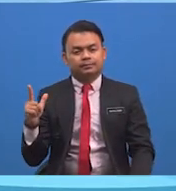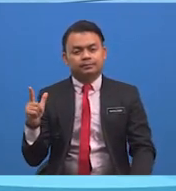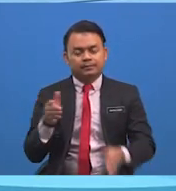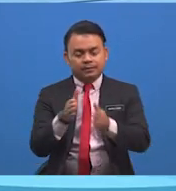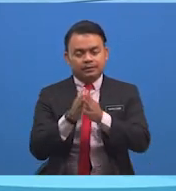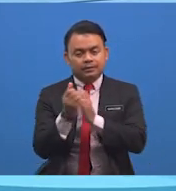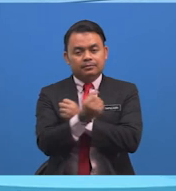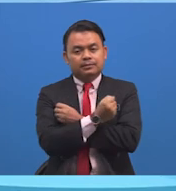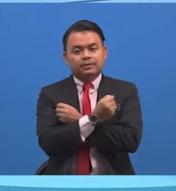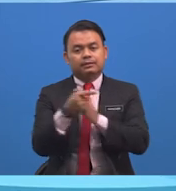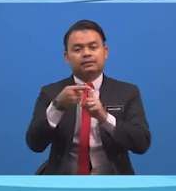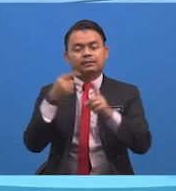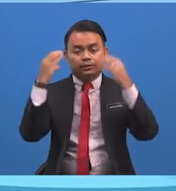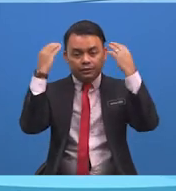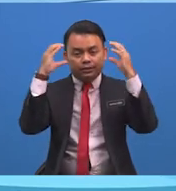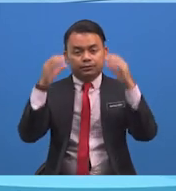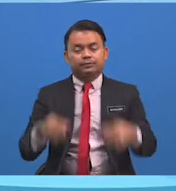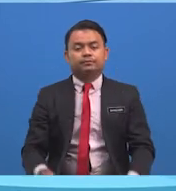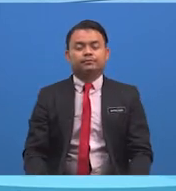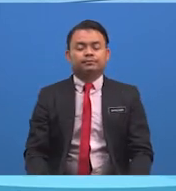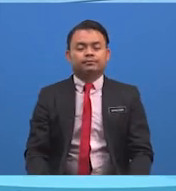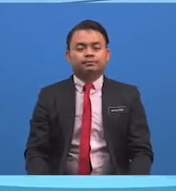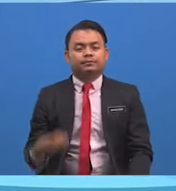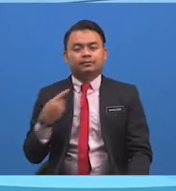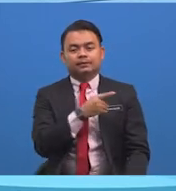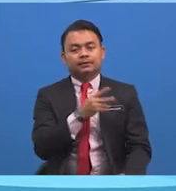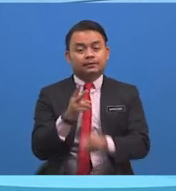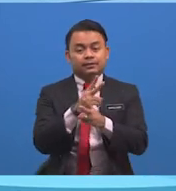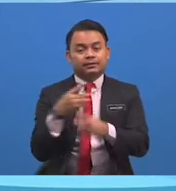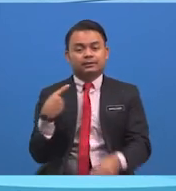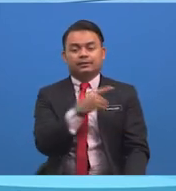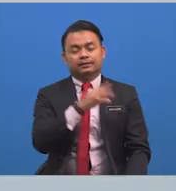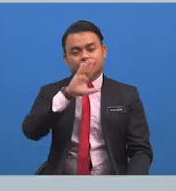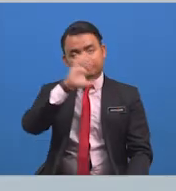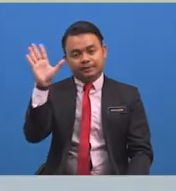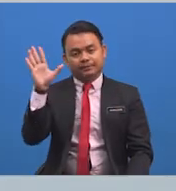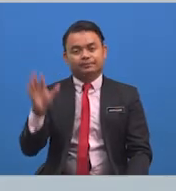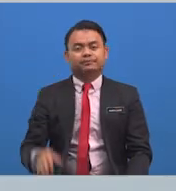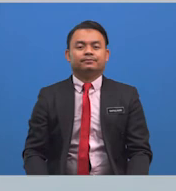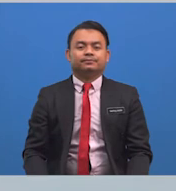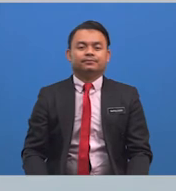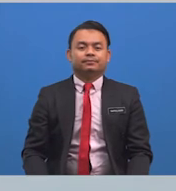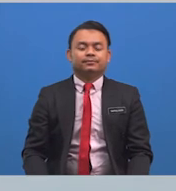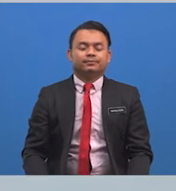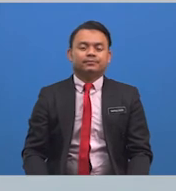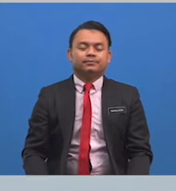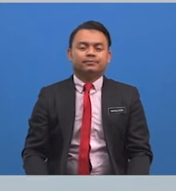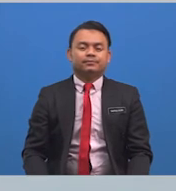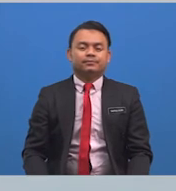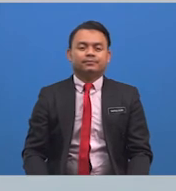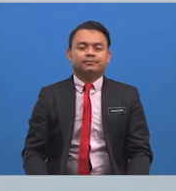dan jangan lupa #kitajagakita. Bye.